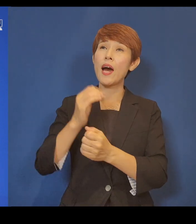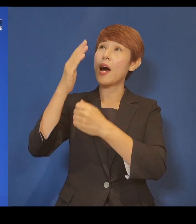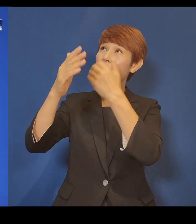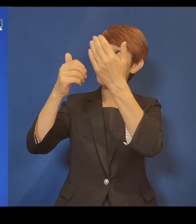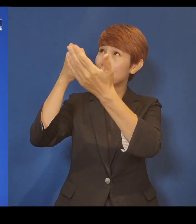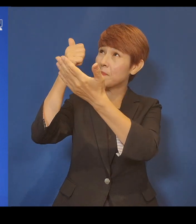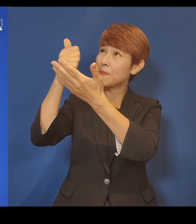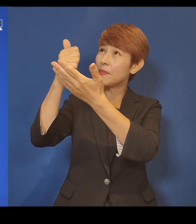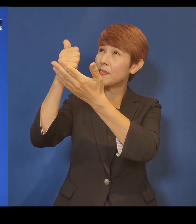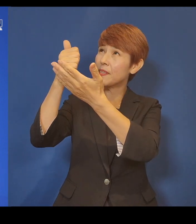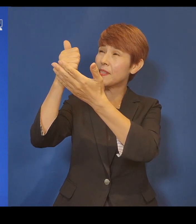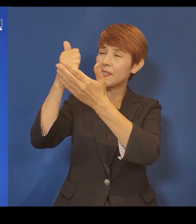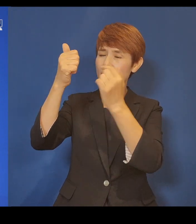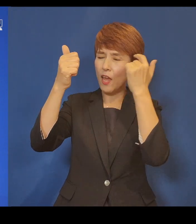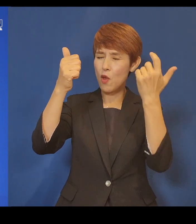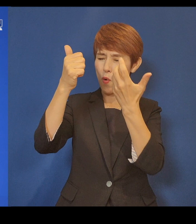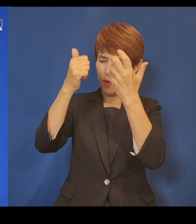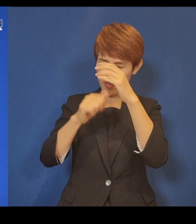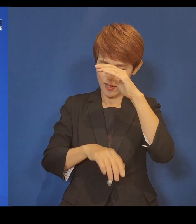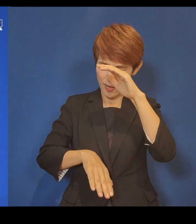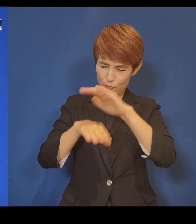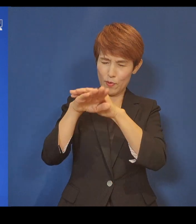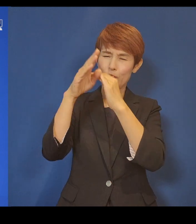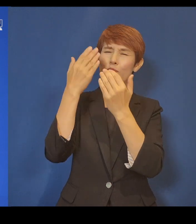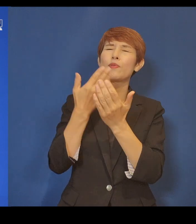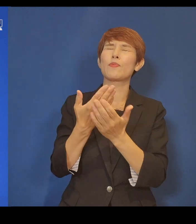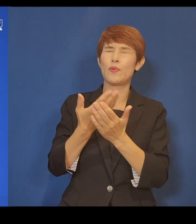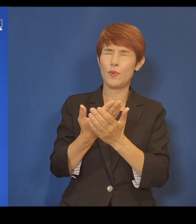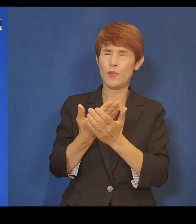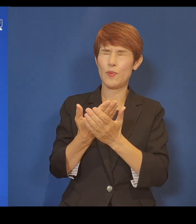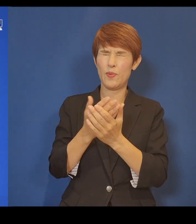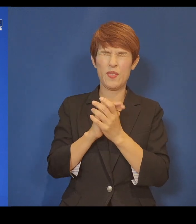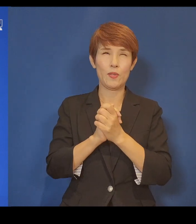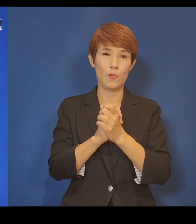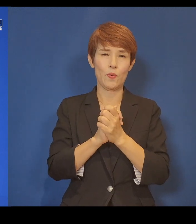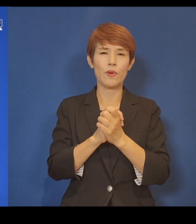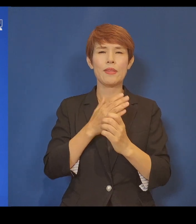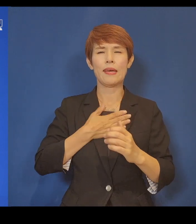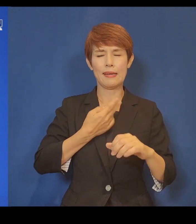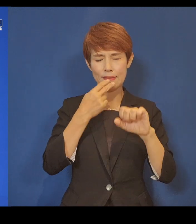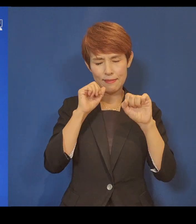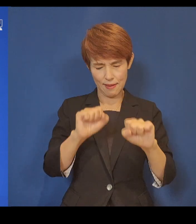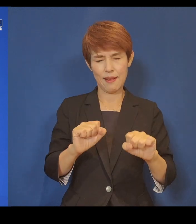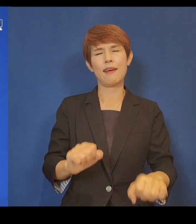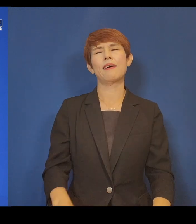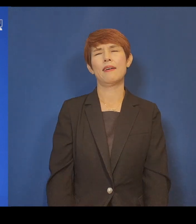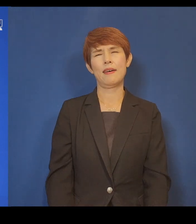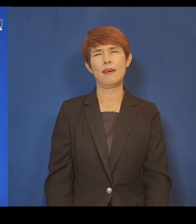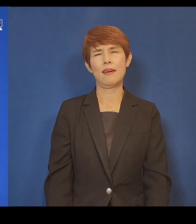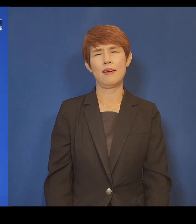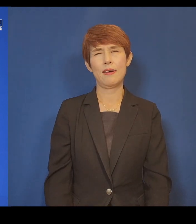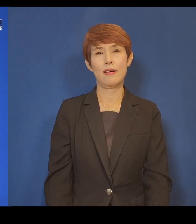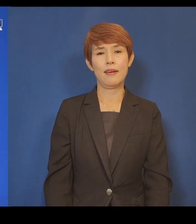하나님 자신을 제 영혼에 다 채워주십시오. 그래야 내가 삽니다.